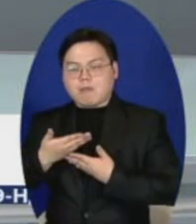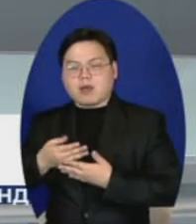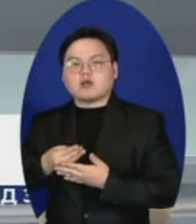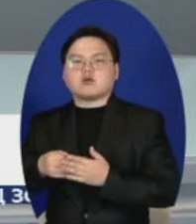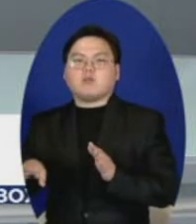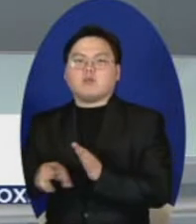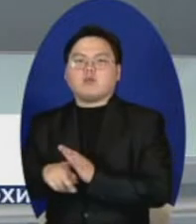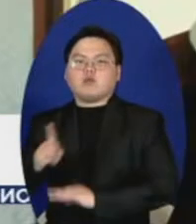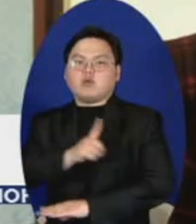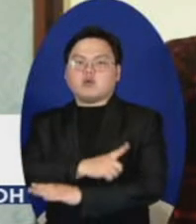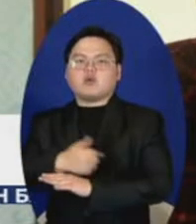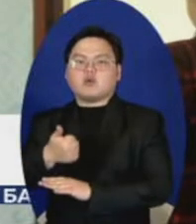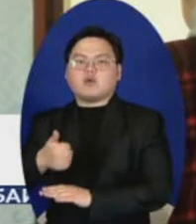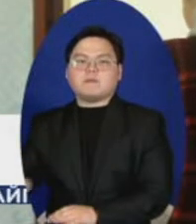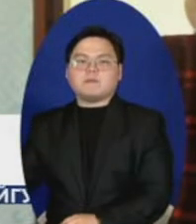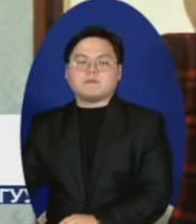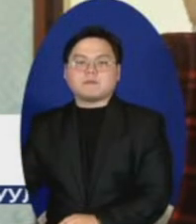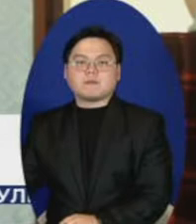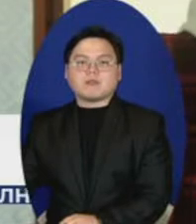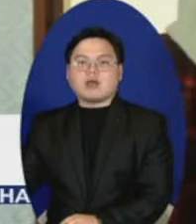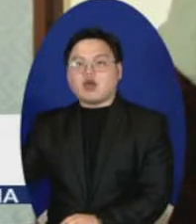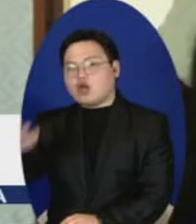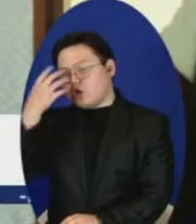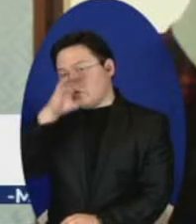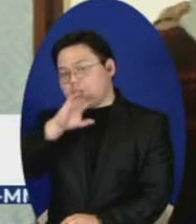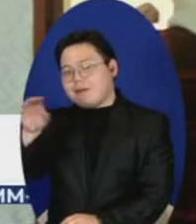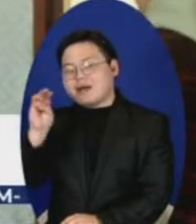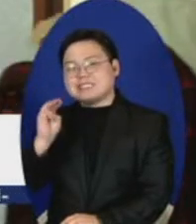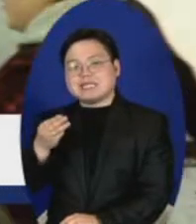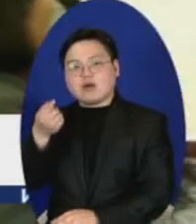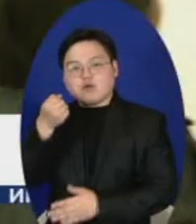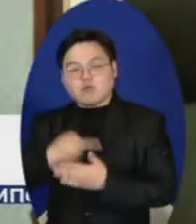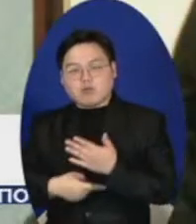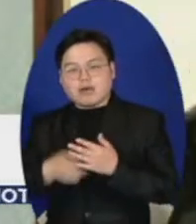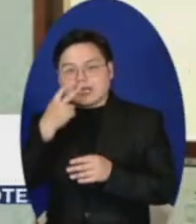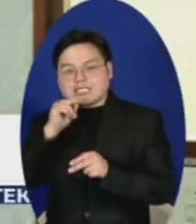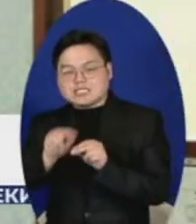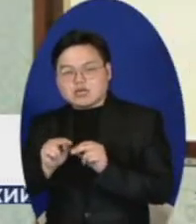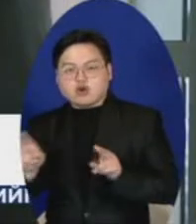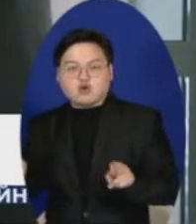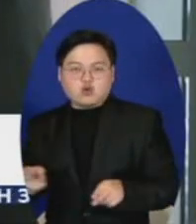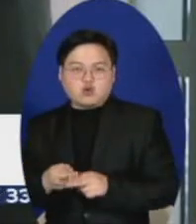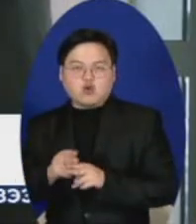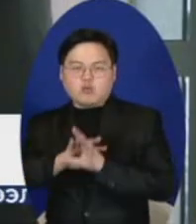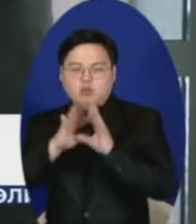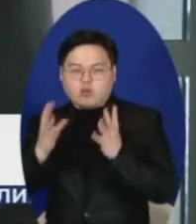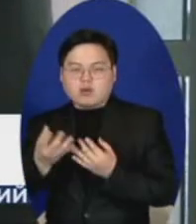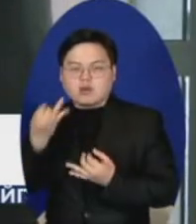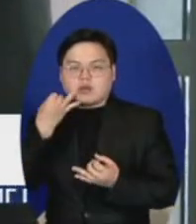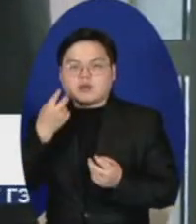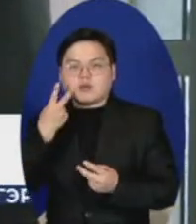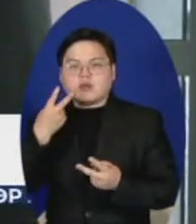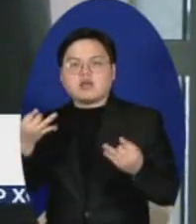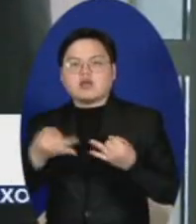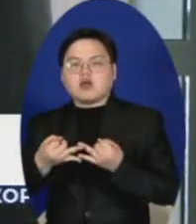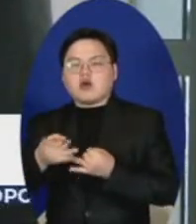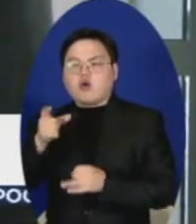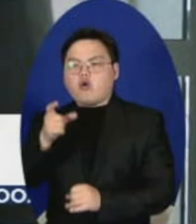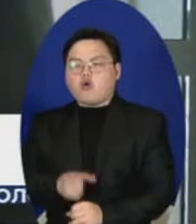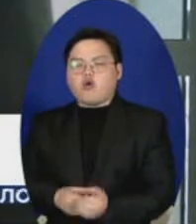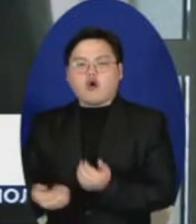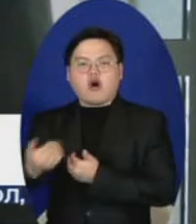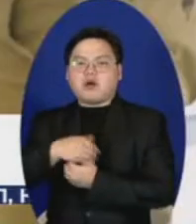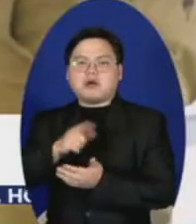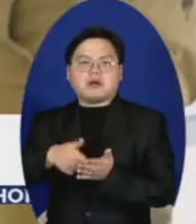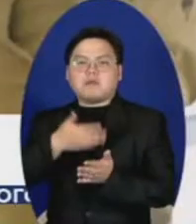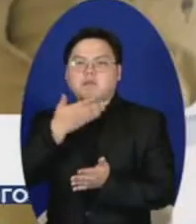юм. Төрийн албаны ерөнхий шалгалтын бүртгэх, шалгах, дүгнэх зэрэг бүх процесс бүрэн цахимжиж, хүний нөлөөлөлөөс үл хамаарсан үр